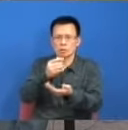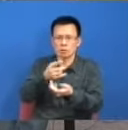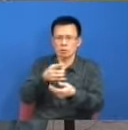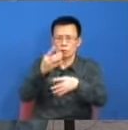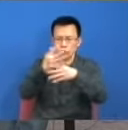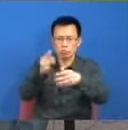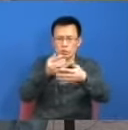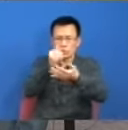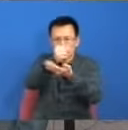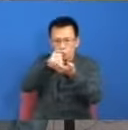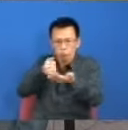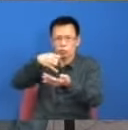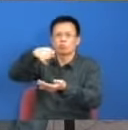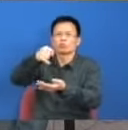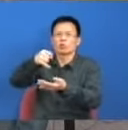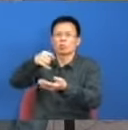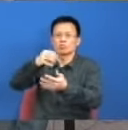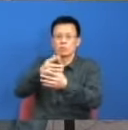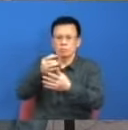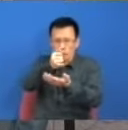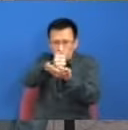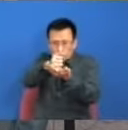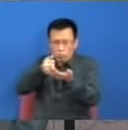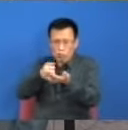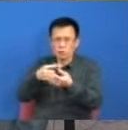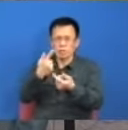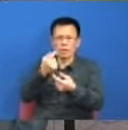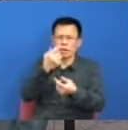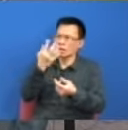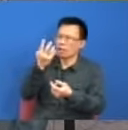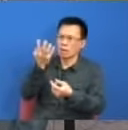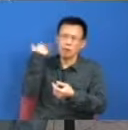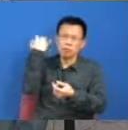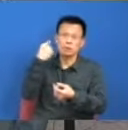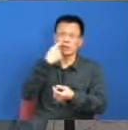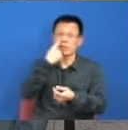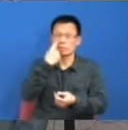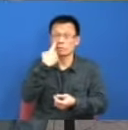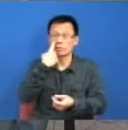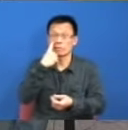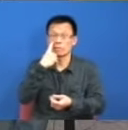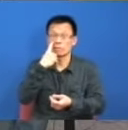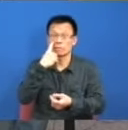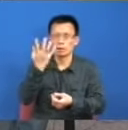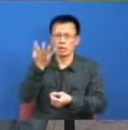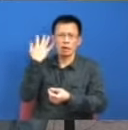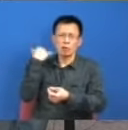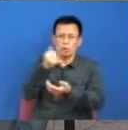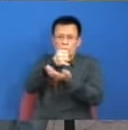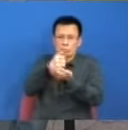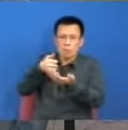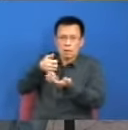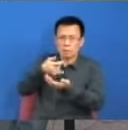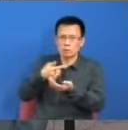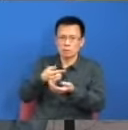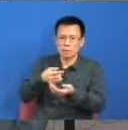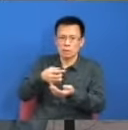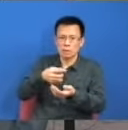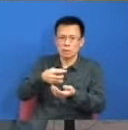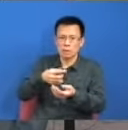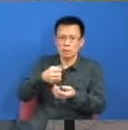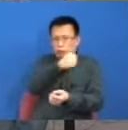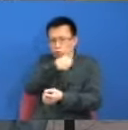可退，因為一退的時候你沒有後眼的嘛你看不到後面的人，你很容易撞親人又或者是真的人踩人